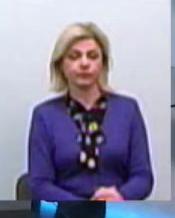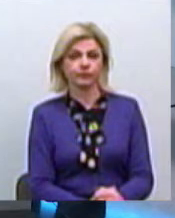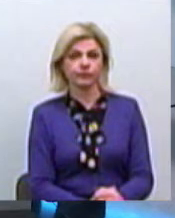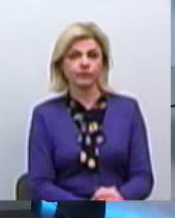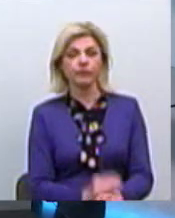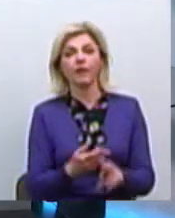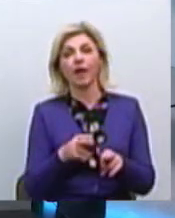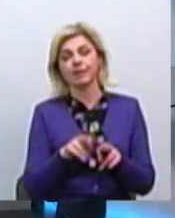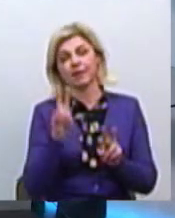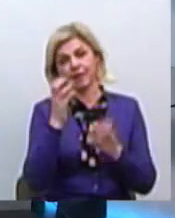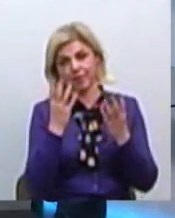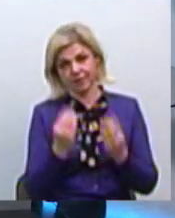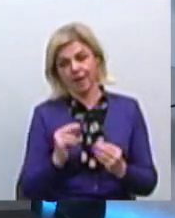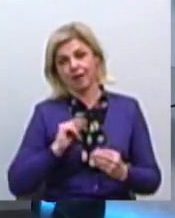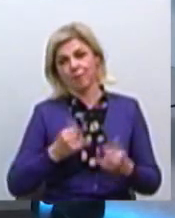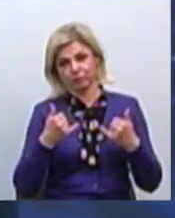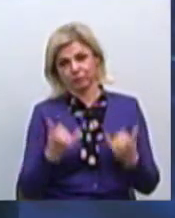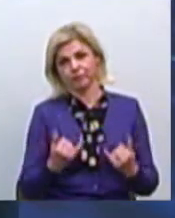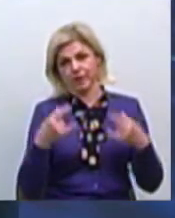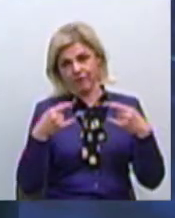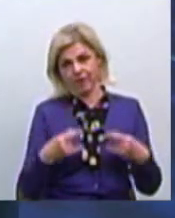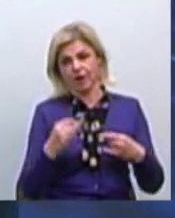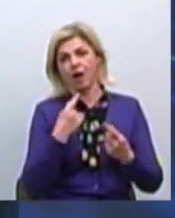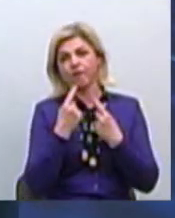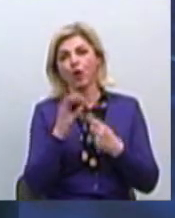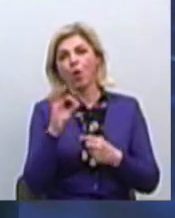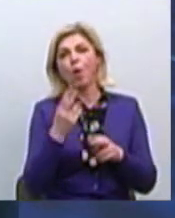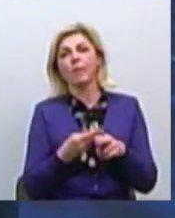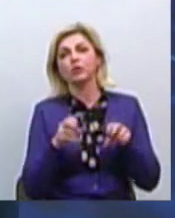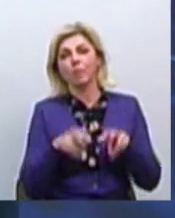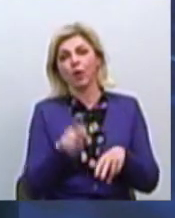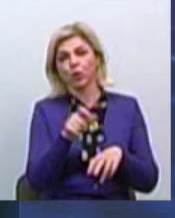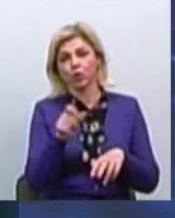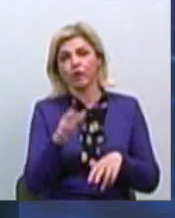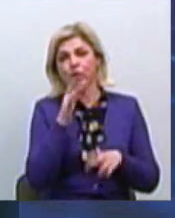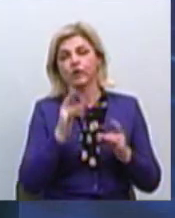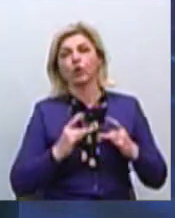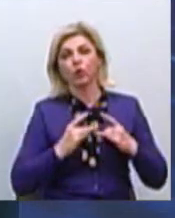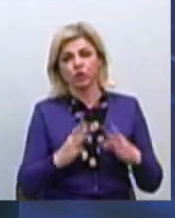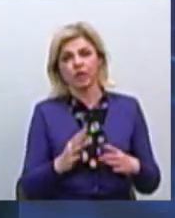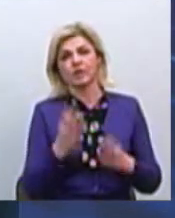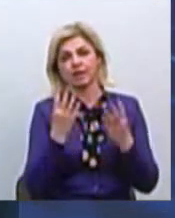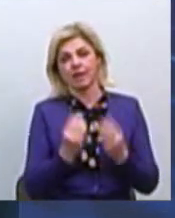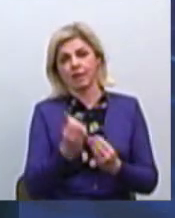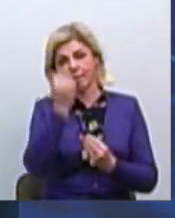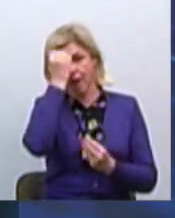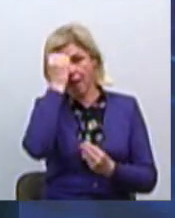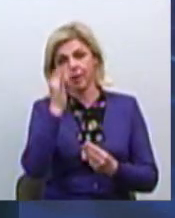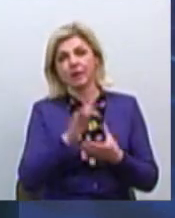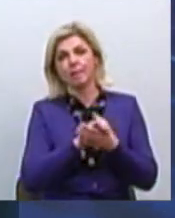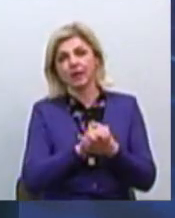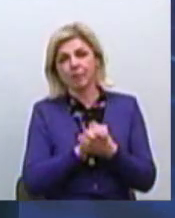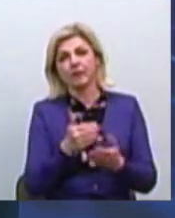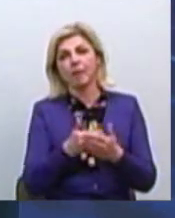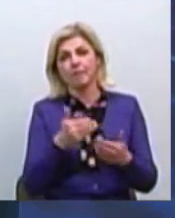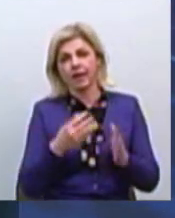Це тема дня. Ми працюємо в прямому ефірі. Сьогодні ми говоримо про безпеку громадян під час урочистості в День пам'яті та примирення, а також